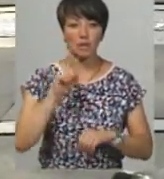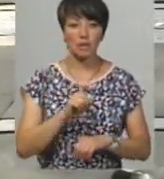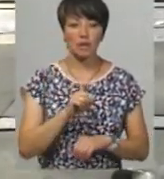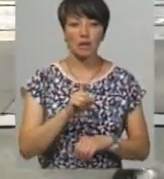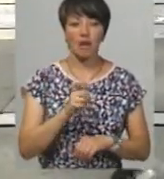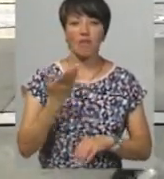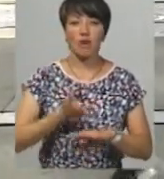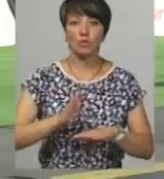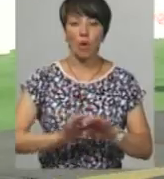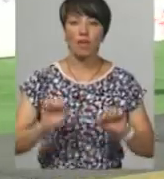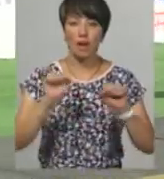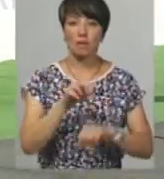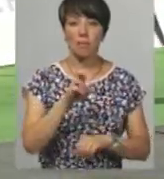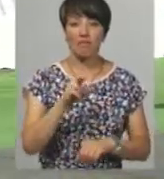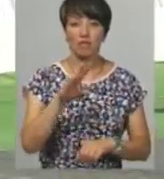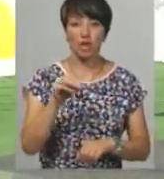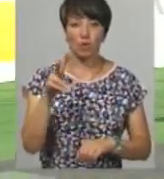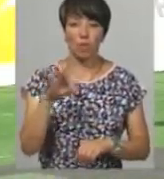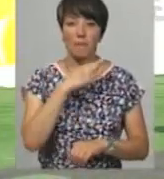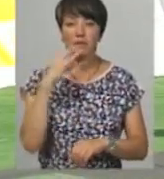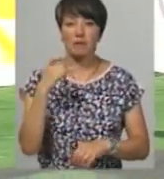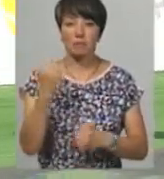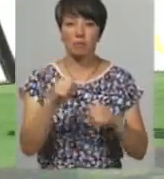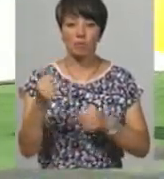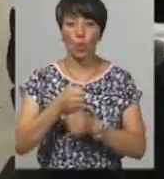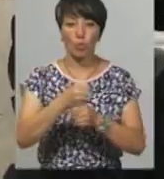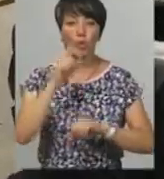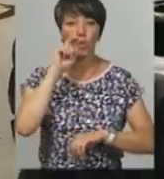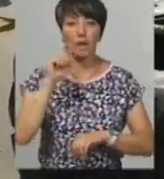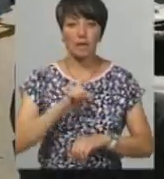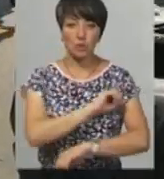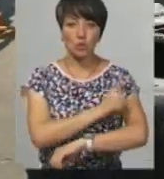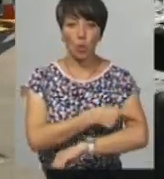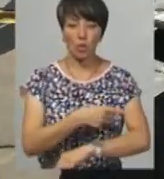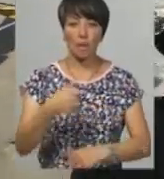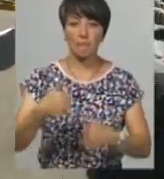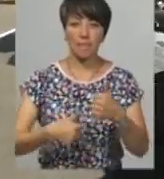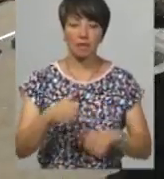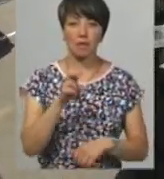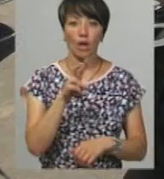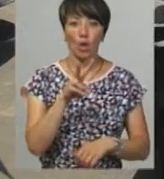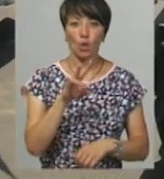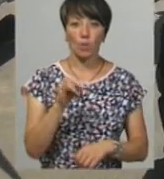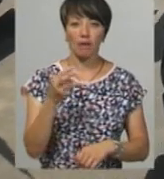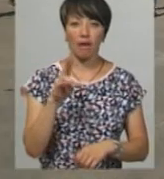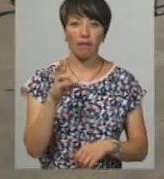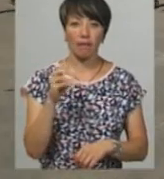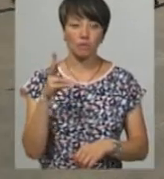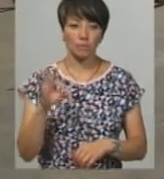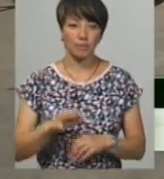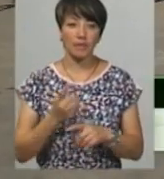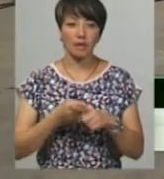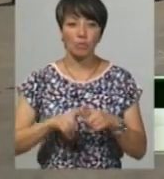важкої атлетики Олександр Пелешенко та багаторазовий переможець Кубків України зі стронгмену Богдан Лук'яненко, каже Наталя Тумусяк. На